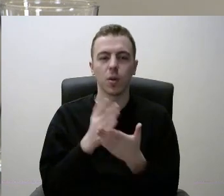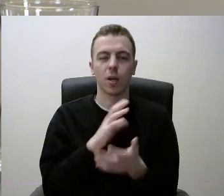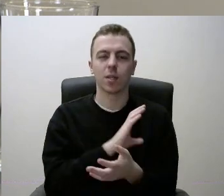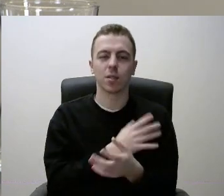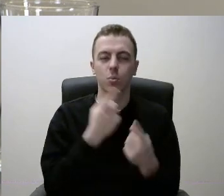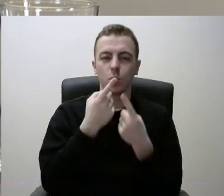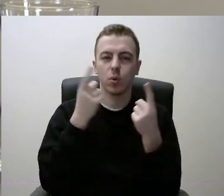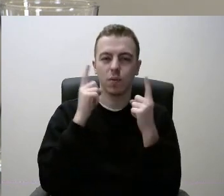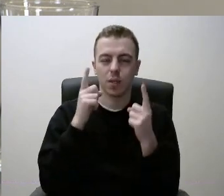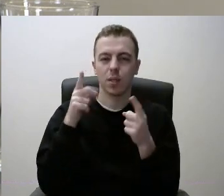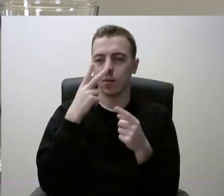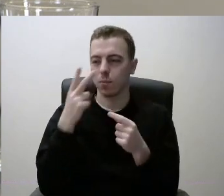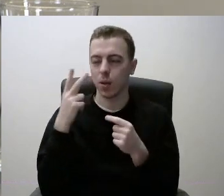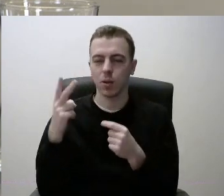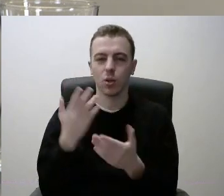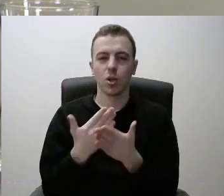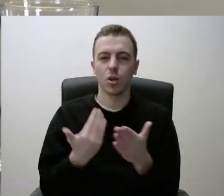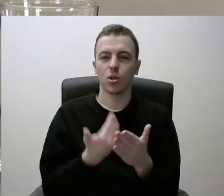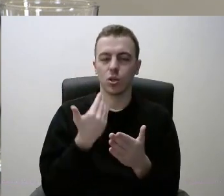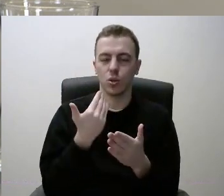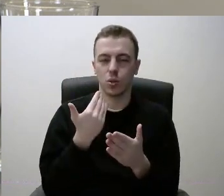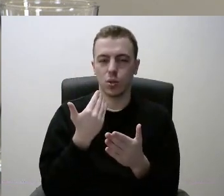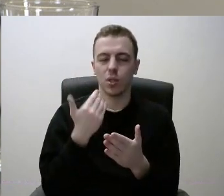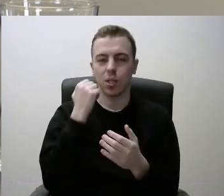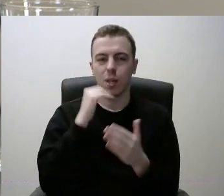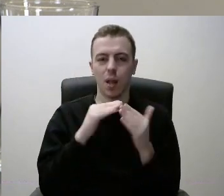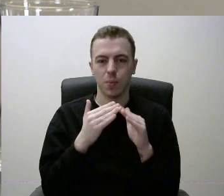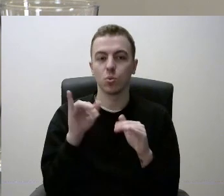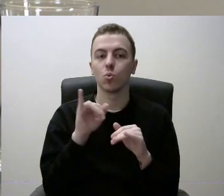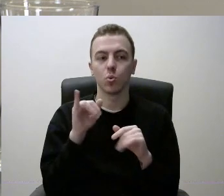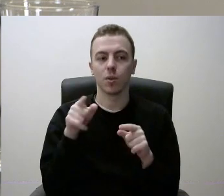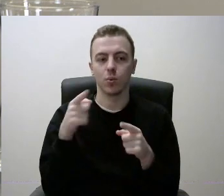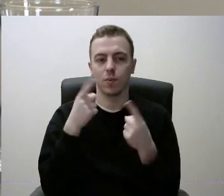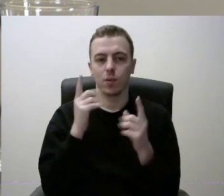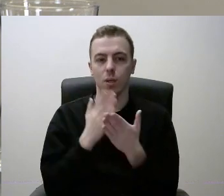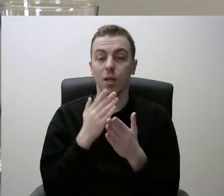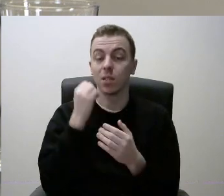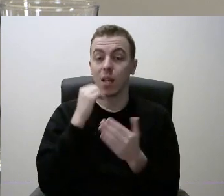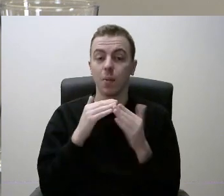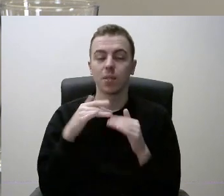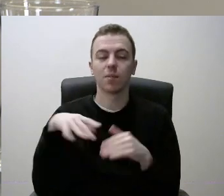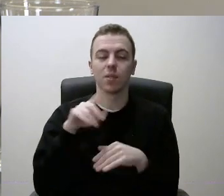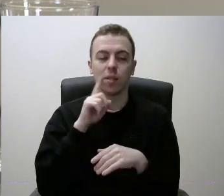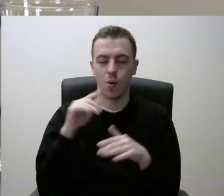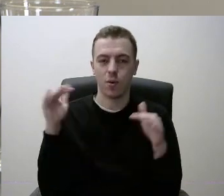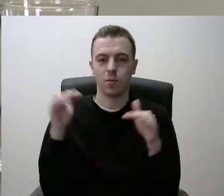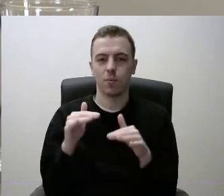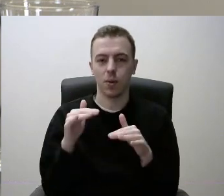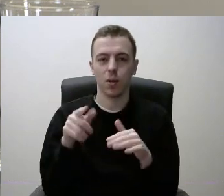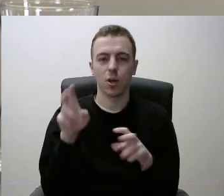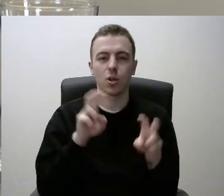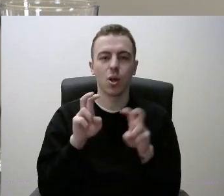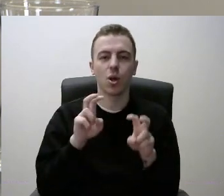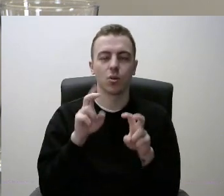universitetai, ten yra ir gyvas senamestis, nes senamestį eina dažniausiai jauni žmonės, kurie vienokio ir kitokio būdų ieško praleisti